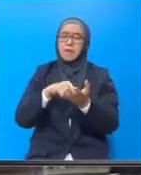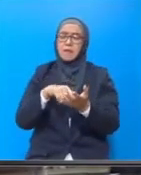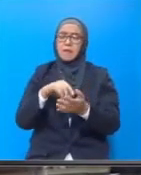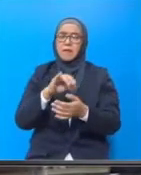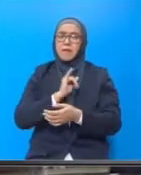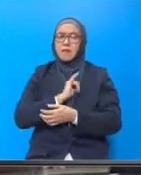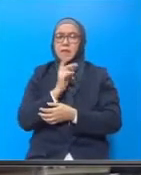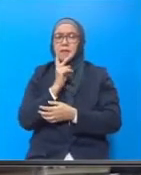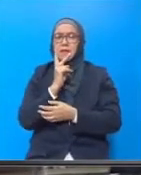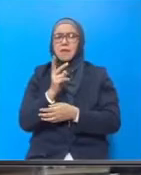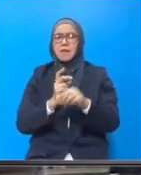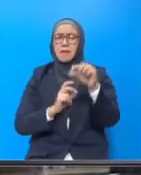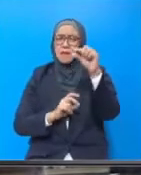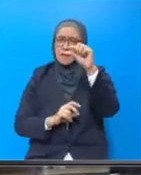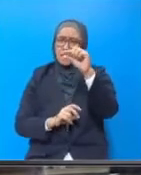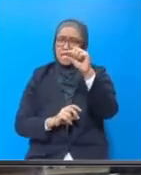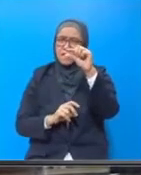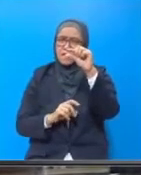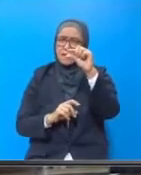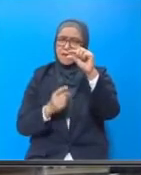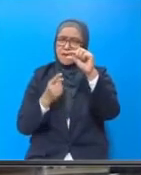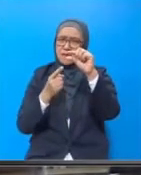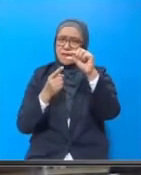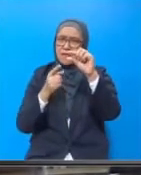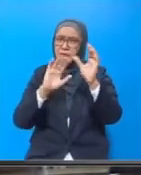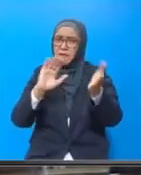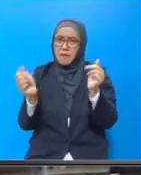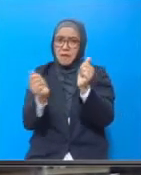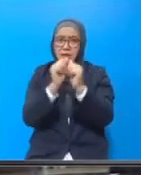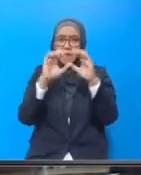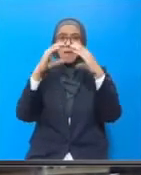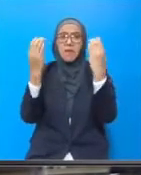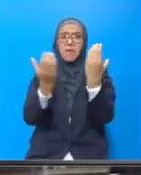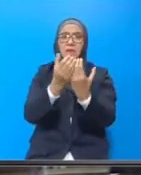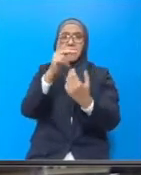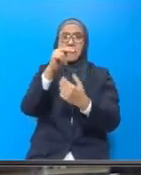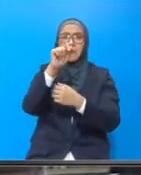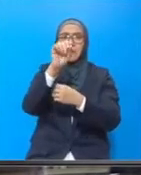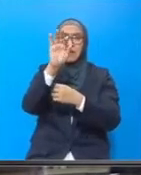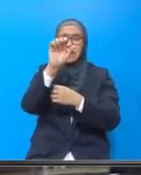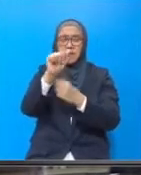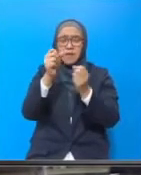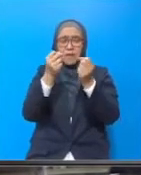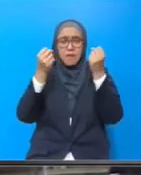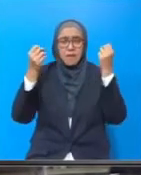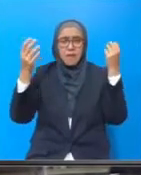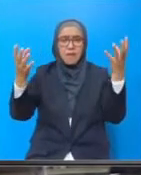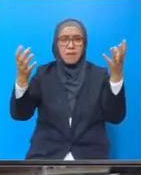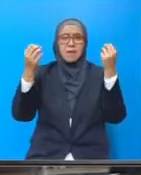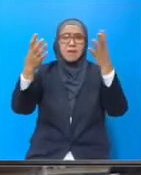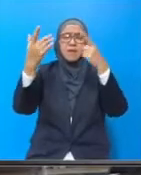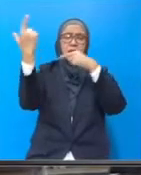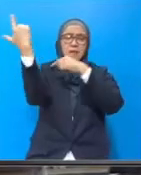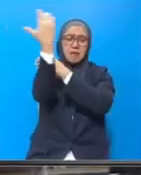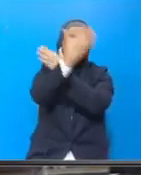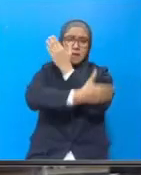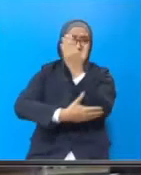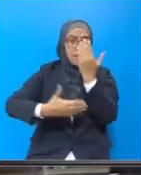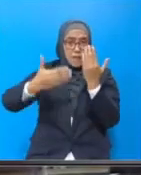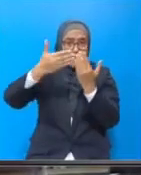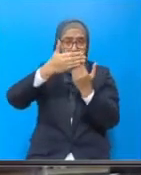agak sedikit berbanding dengan kVA yang banyak diselenggarakan mohon supaya